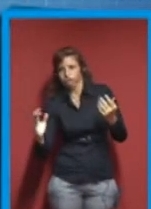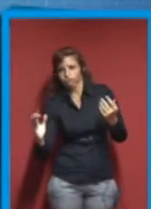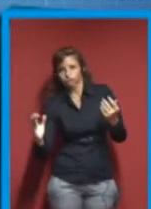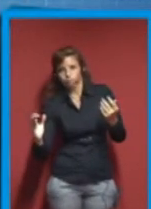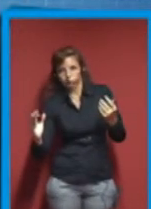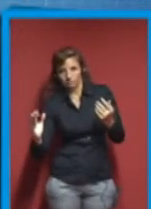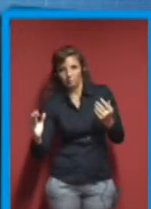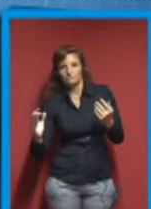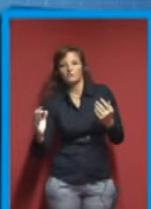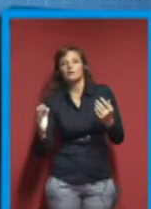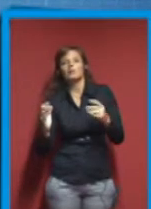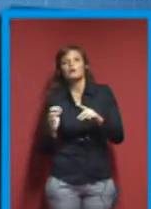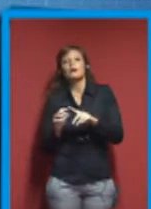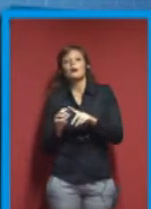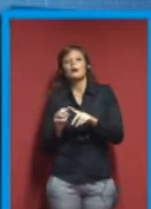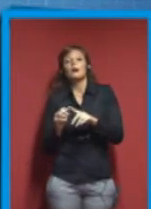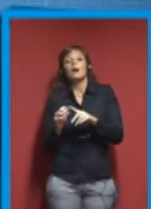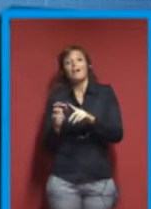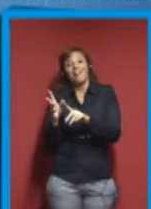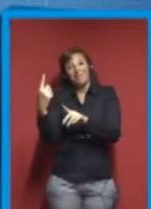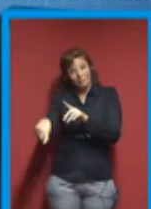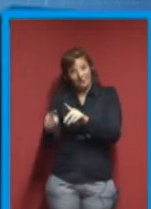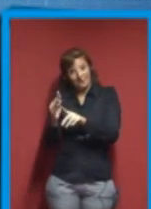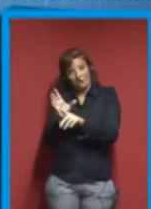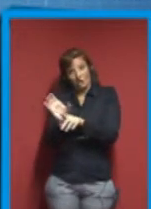E praticamente va a